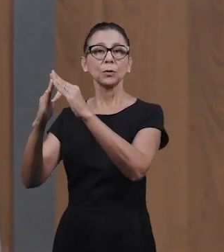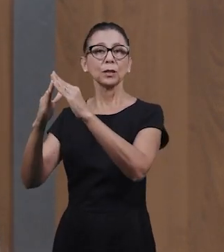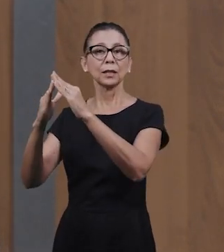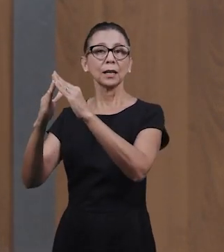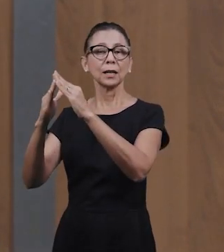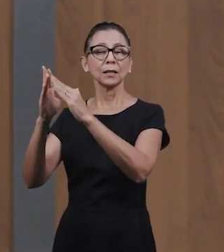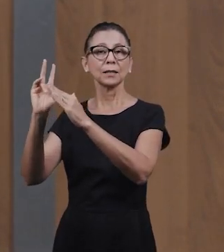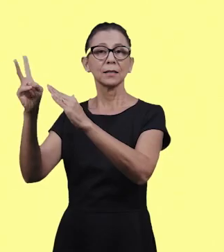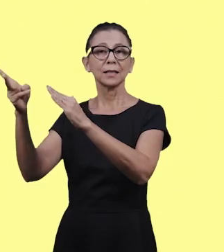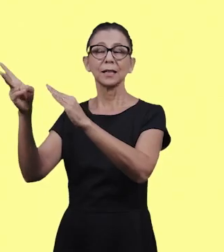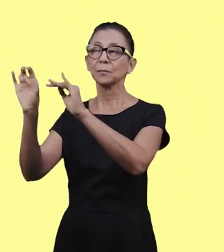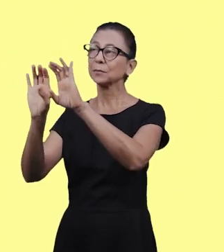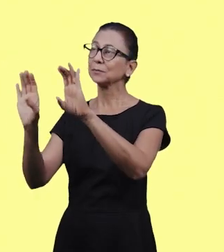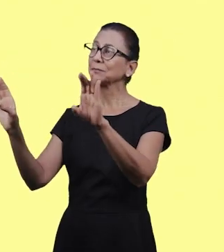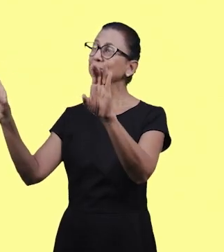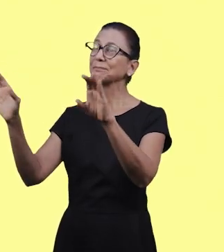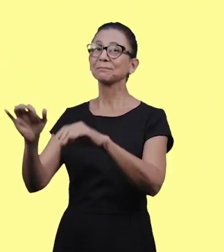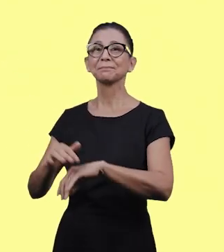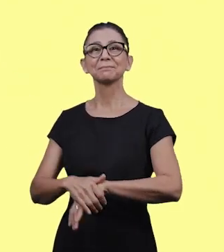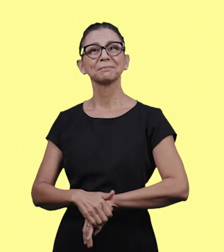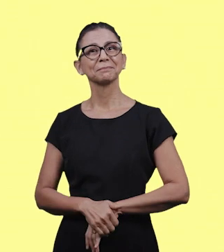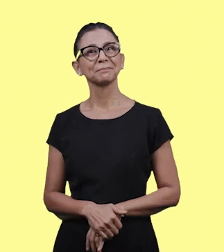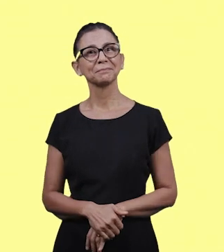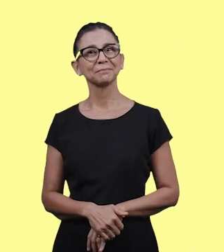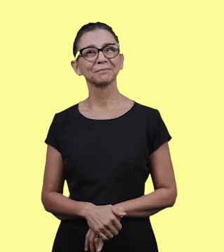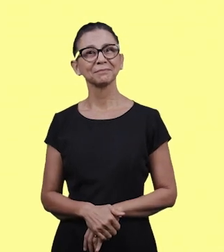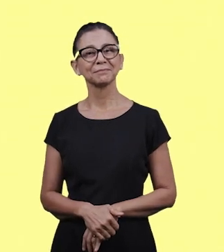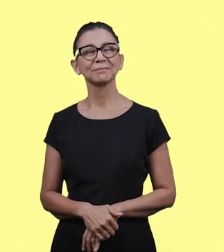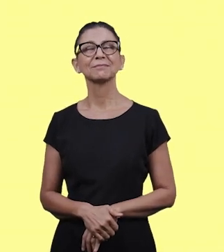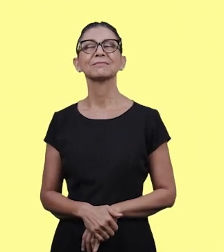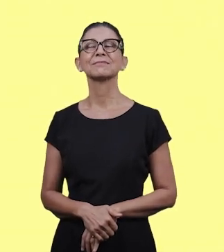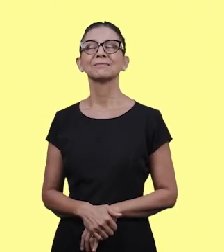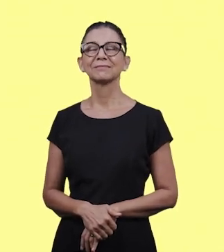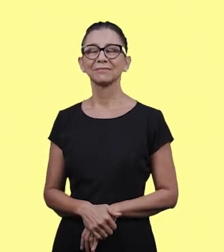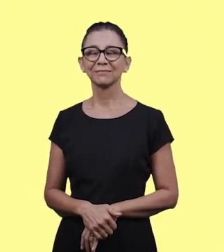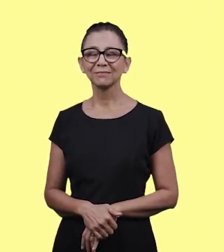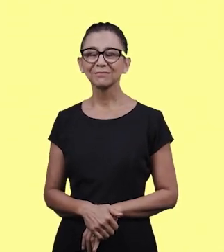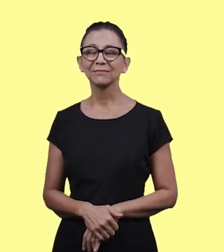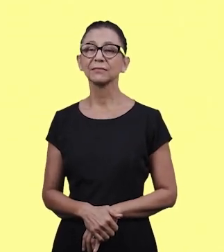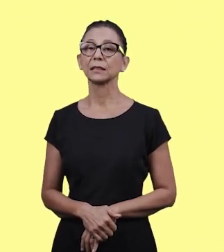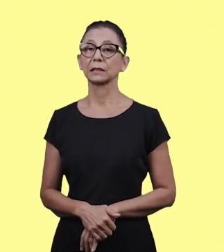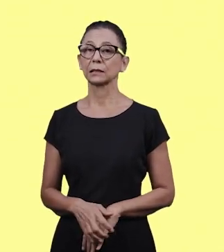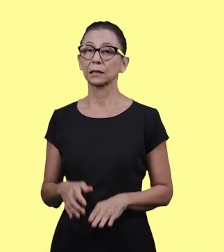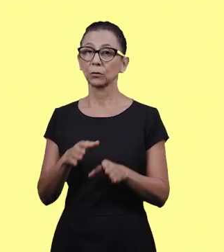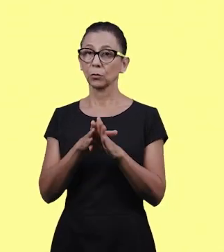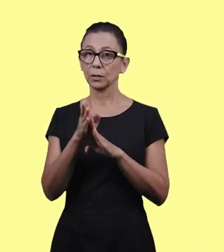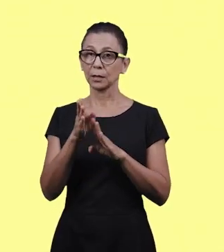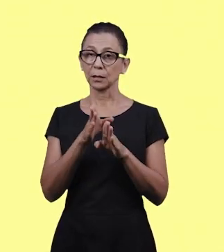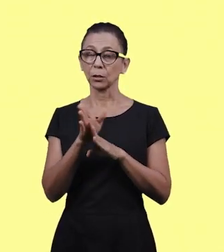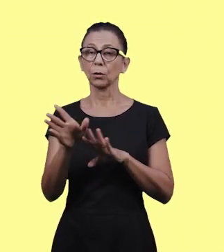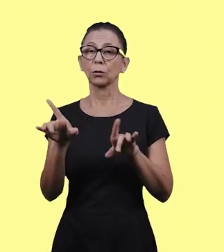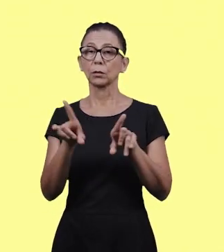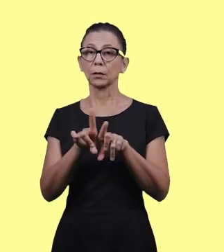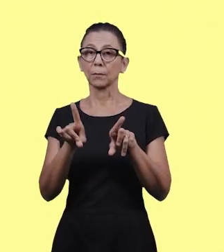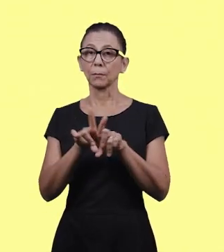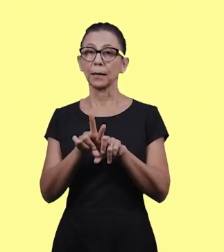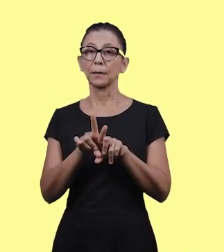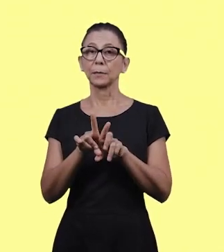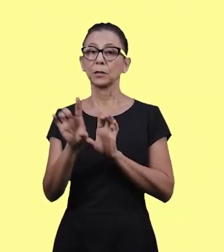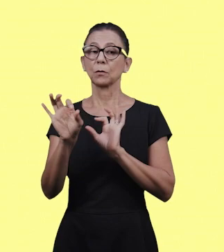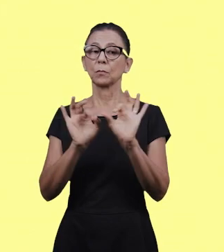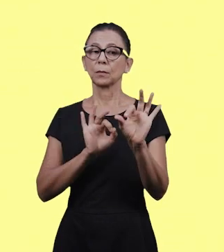revenir pour nous amener, pour habiter pour toujours avec lui à l'éternité. Et afin qu'on